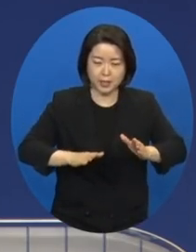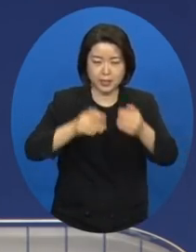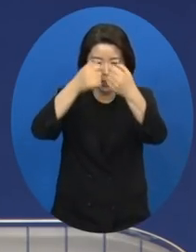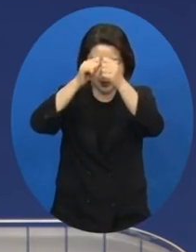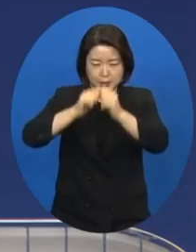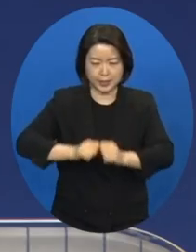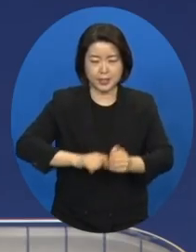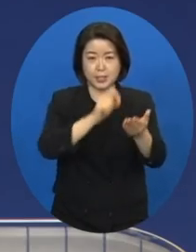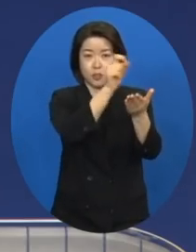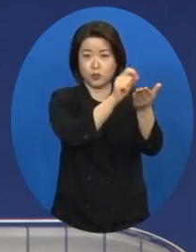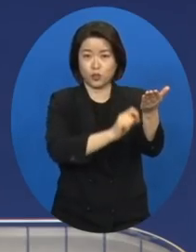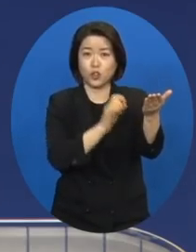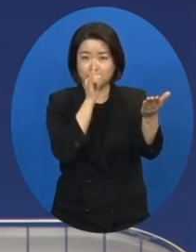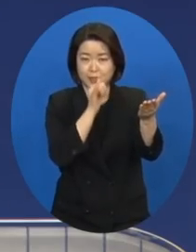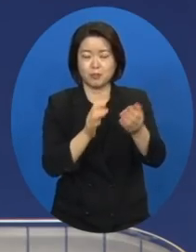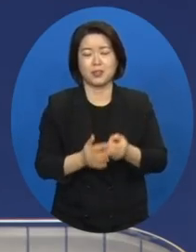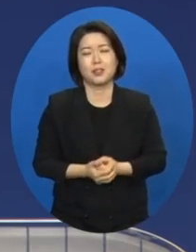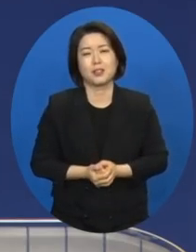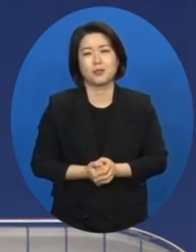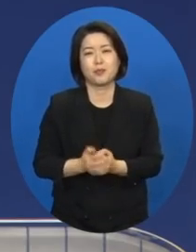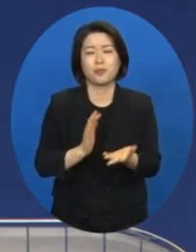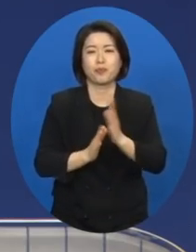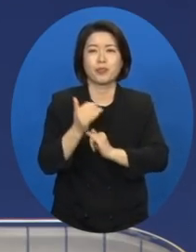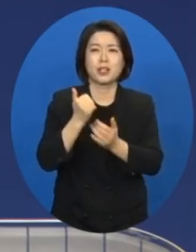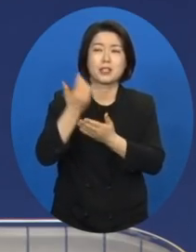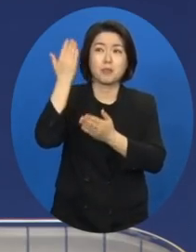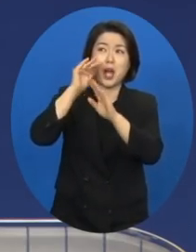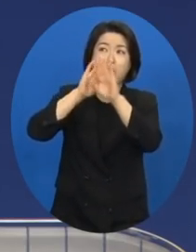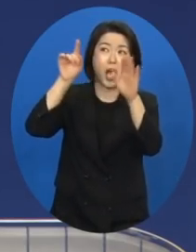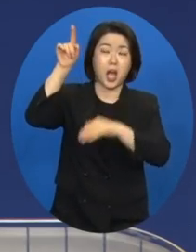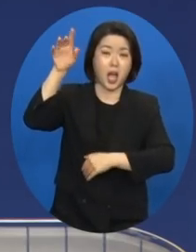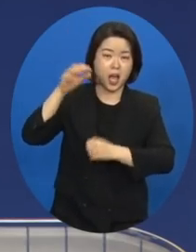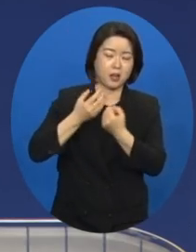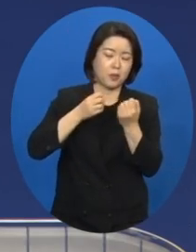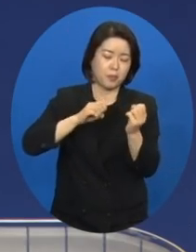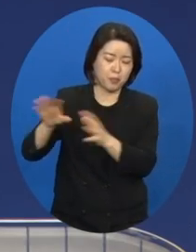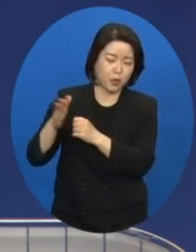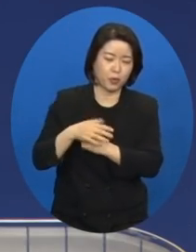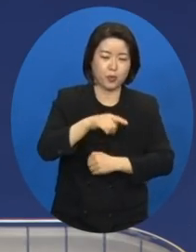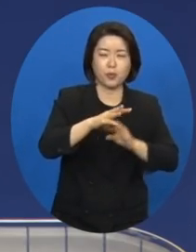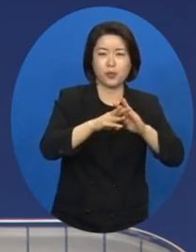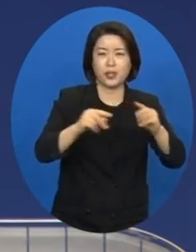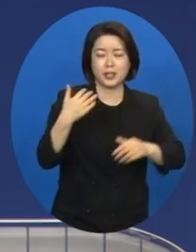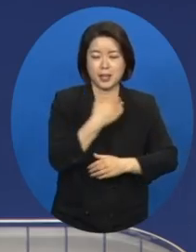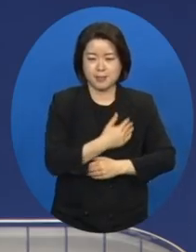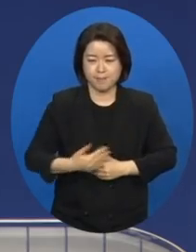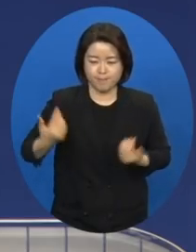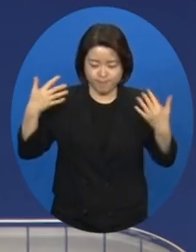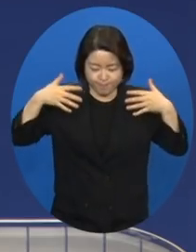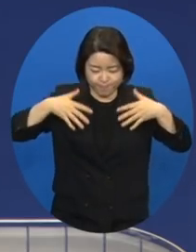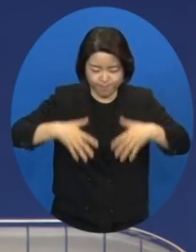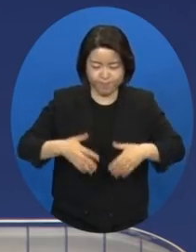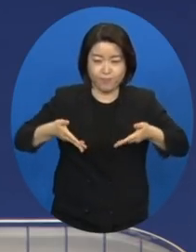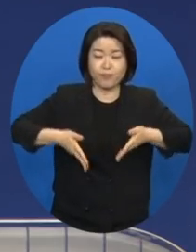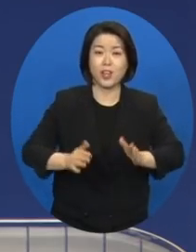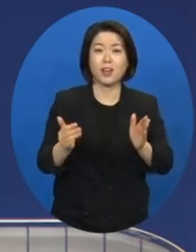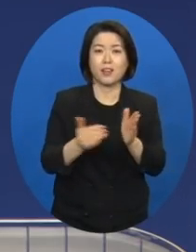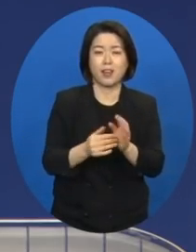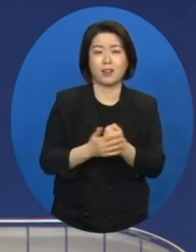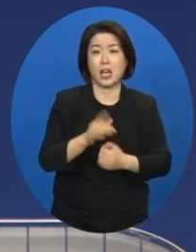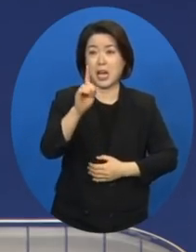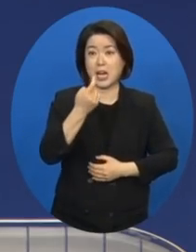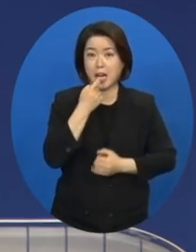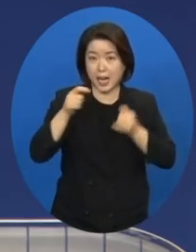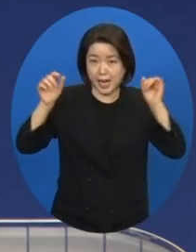기록이 되어 있습니다. 예수님께서 하늘 보좌를 버리시고 이 땅에 육신으로 태어나시는데 한 천사가 먼저